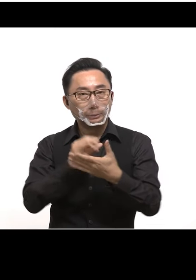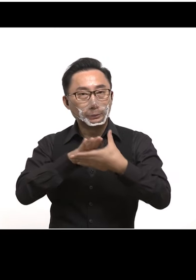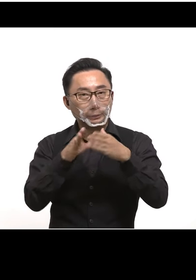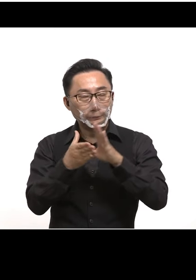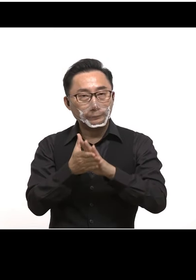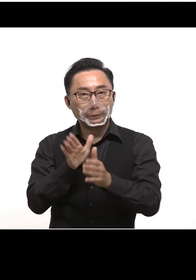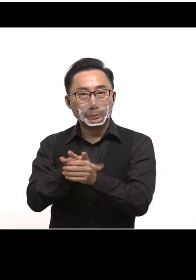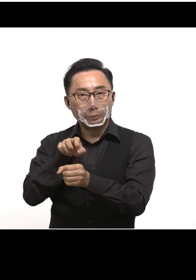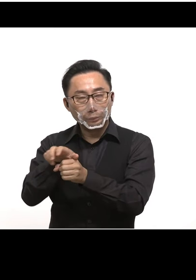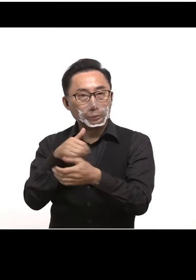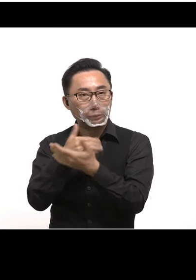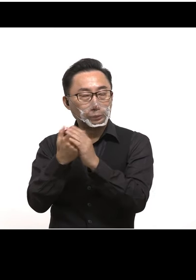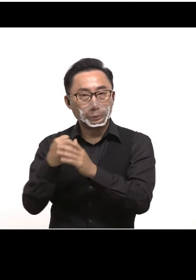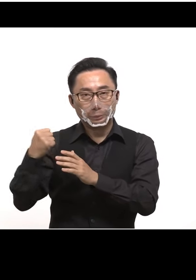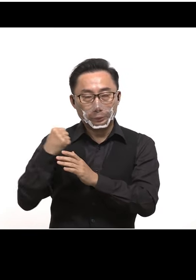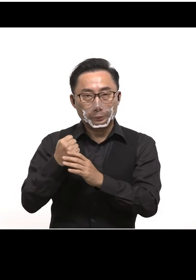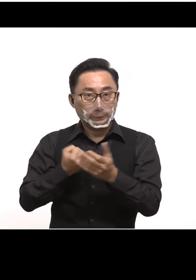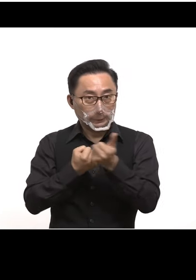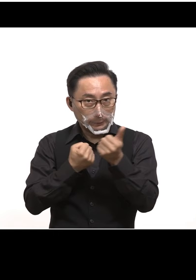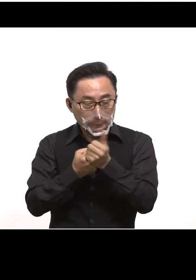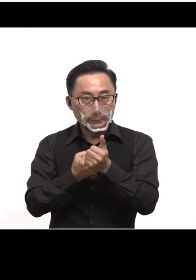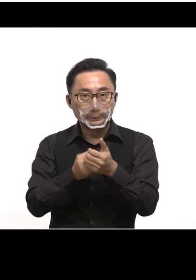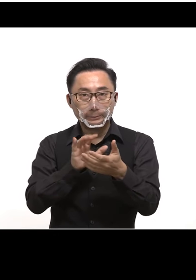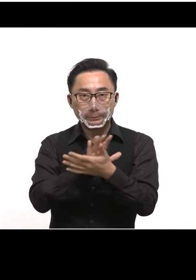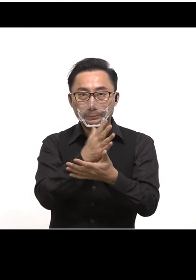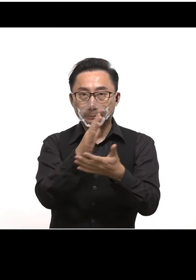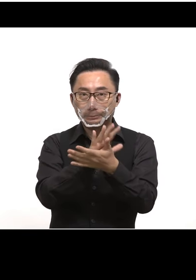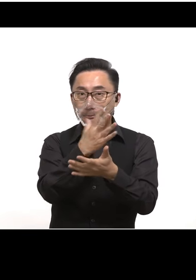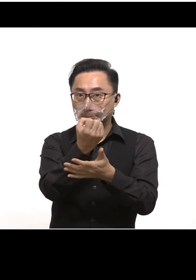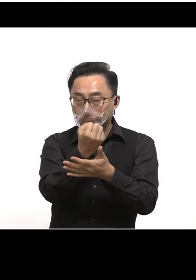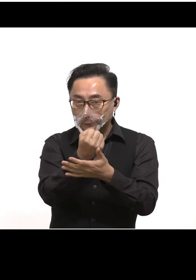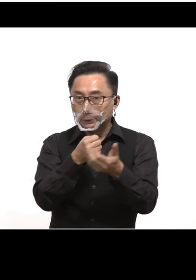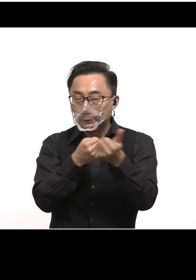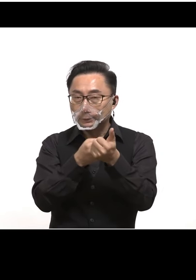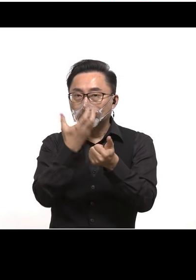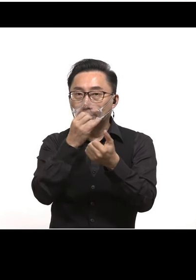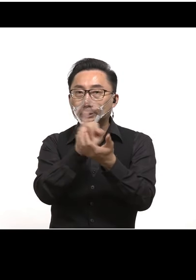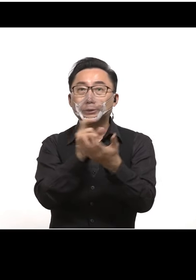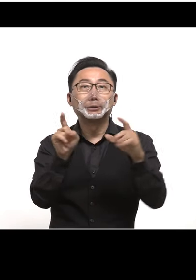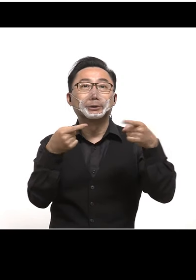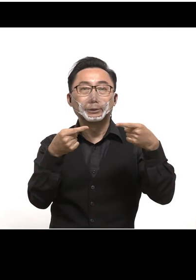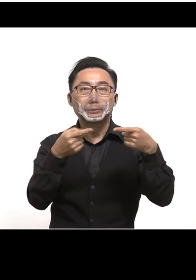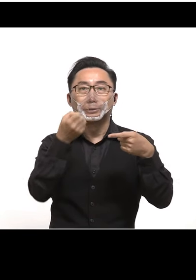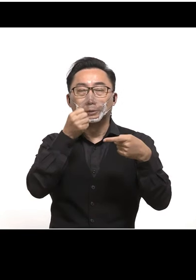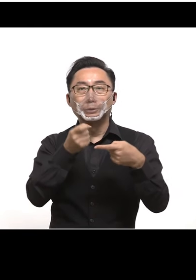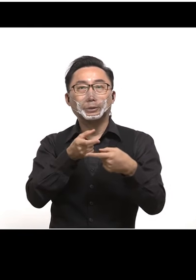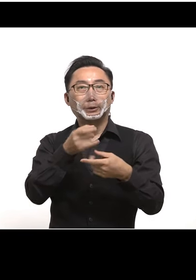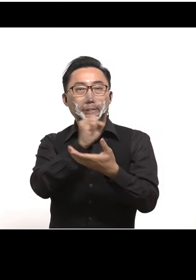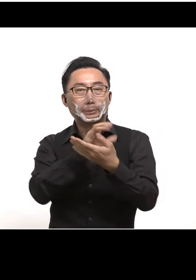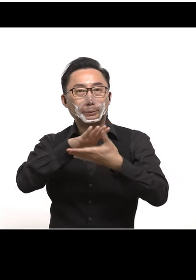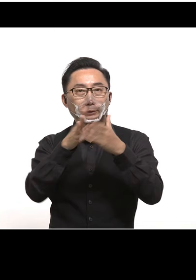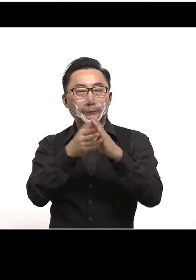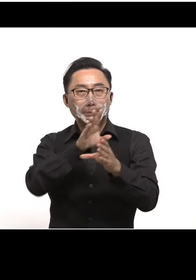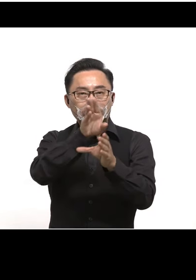保育方面向來不遺餘力，包括連續50年支持了香港藝術節，持續為香港注入藝術文化